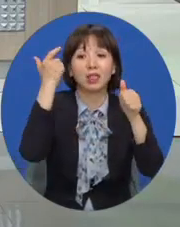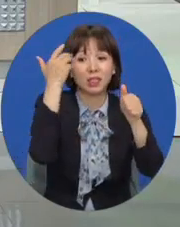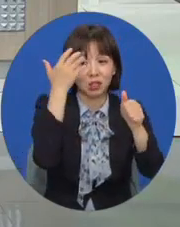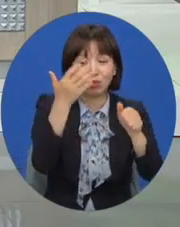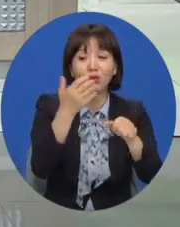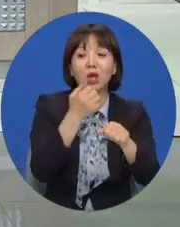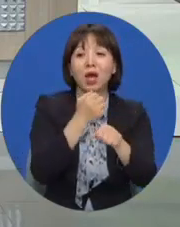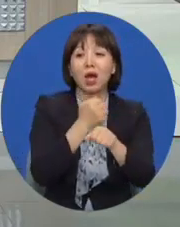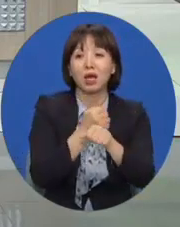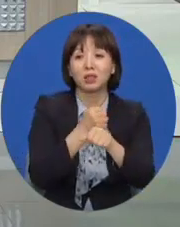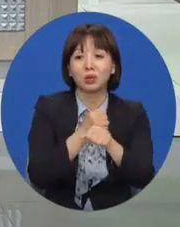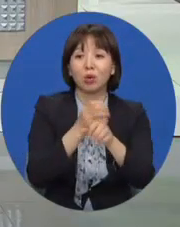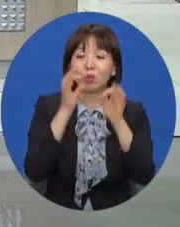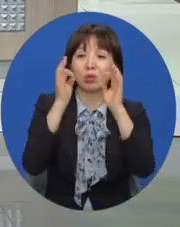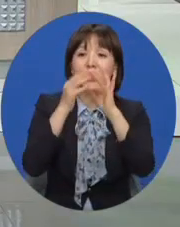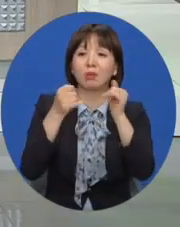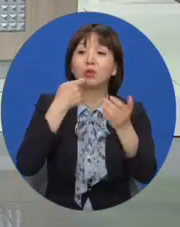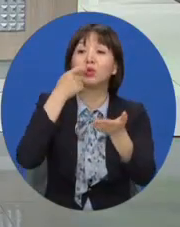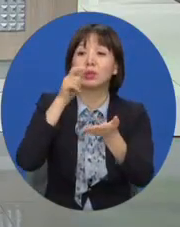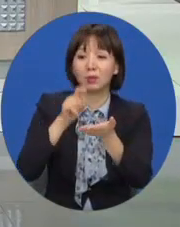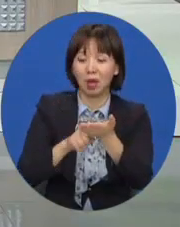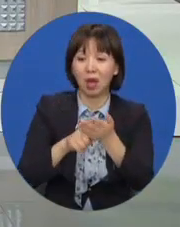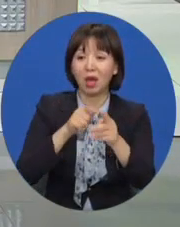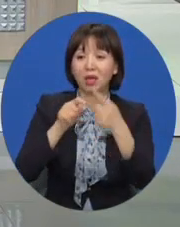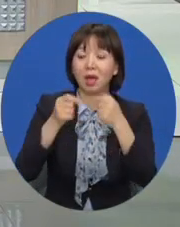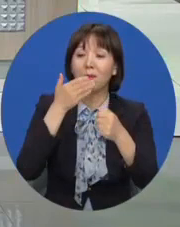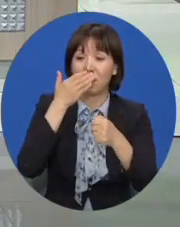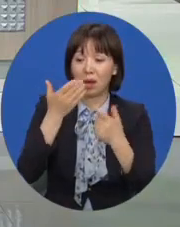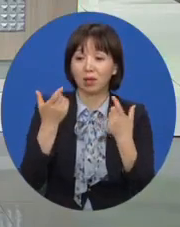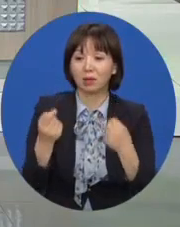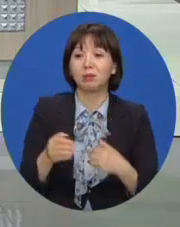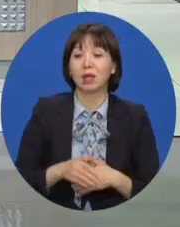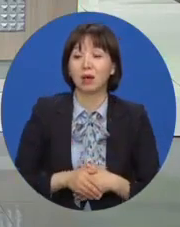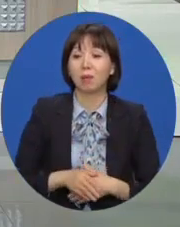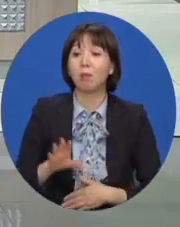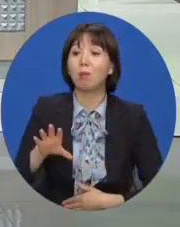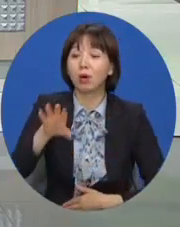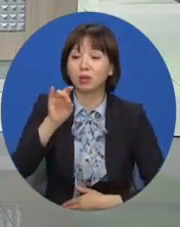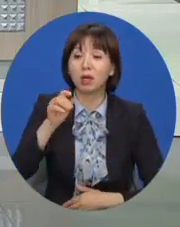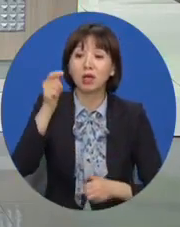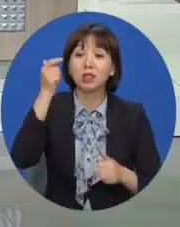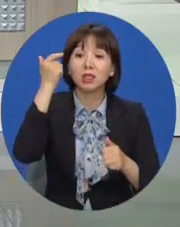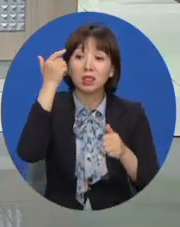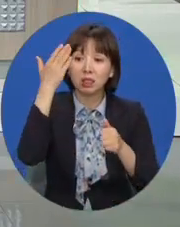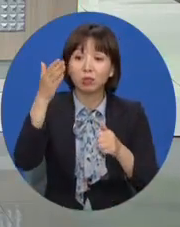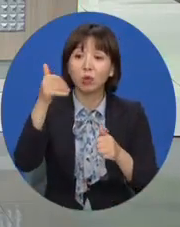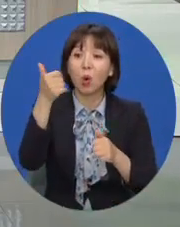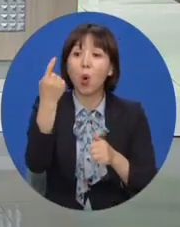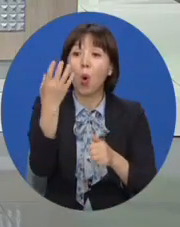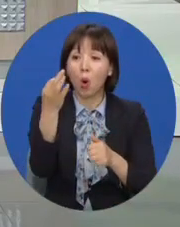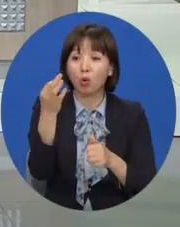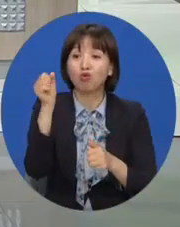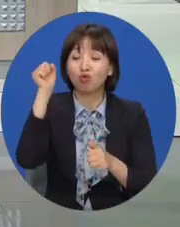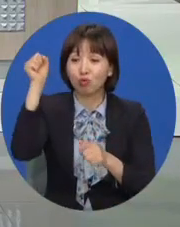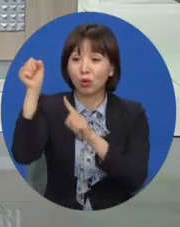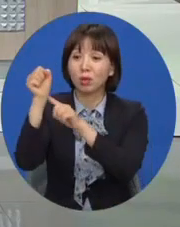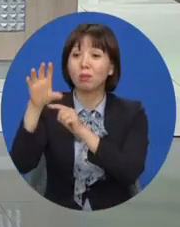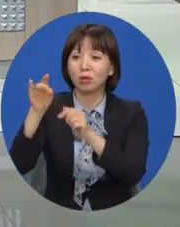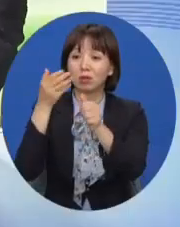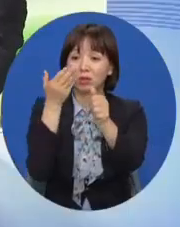해주시면 보시는 분들도 더 쉽게 이해하실 것 같습니다. 그럼 먼저 질문 기회를 홍성주 후보께